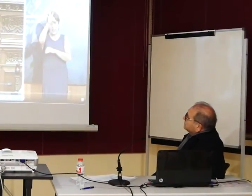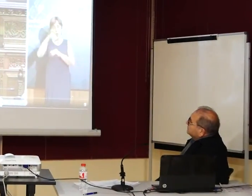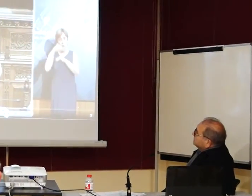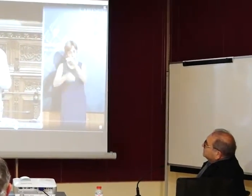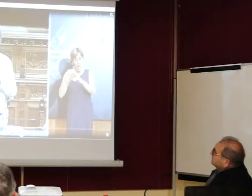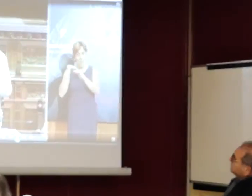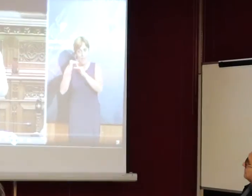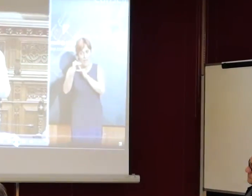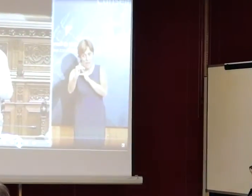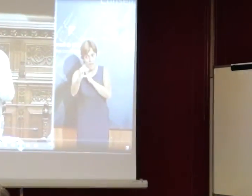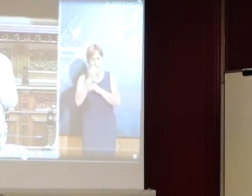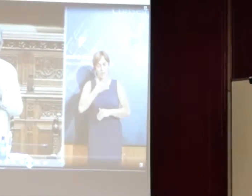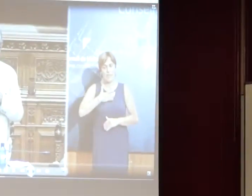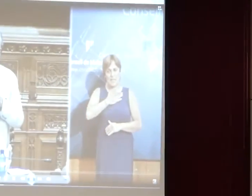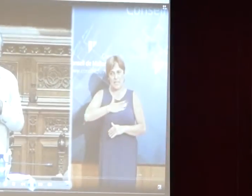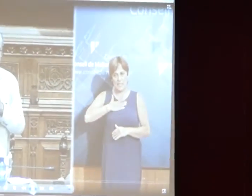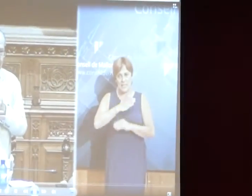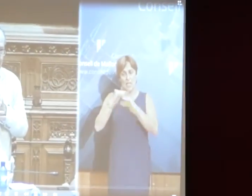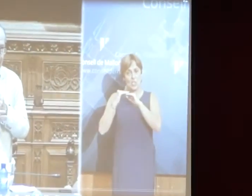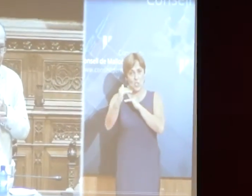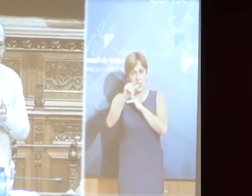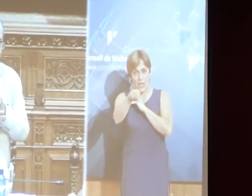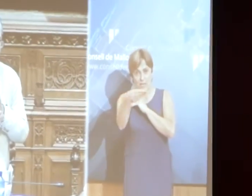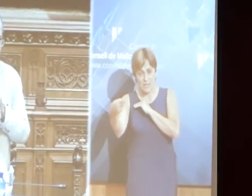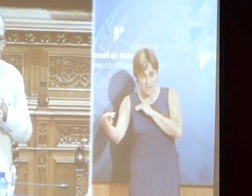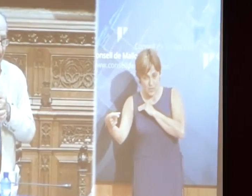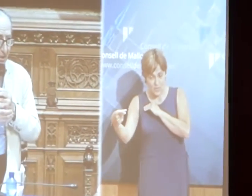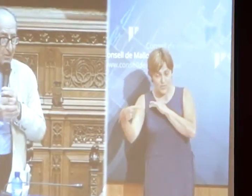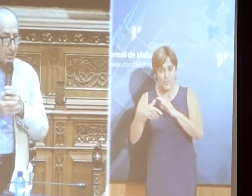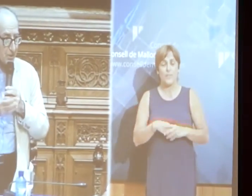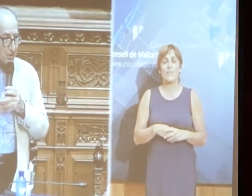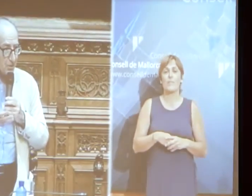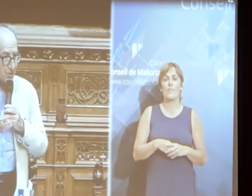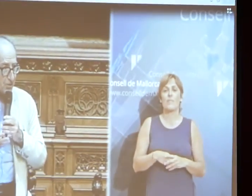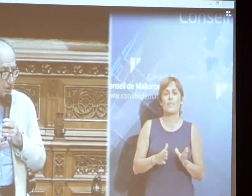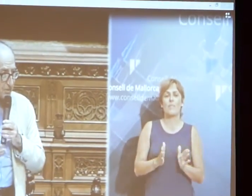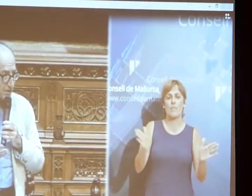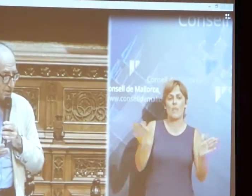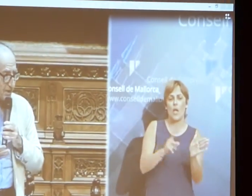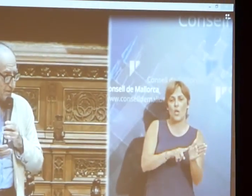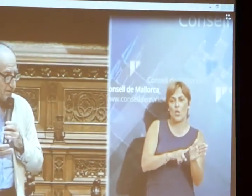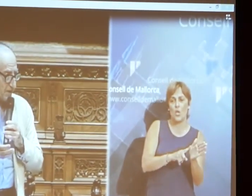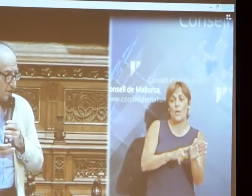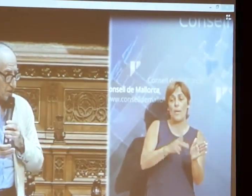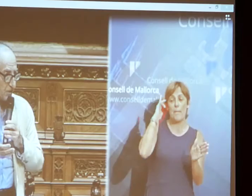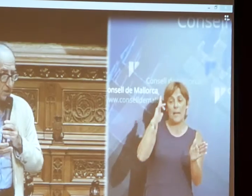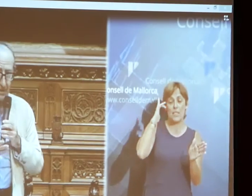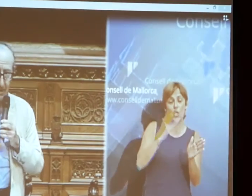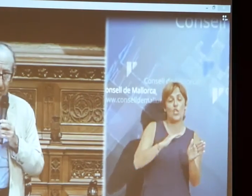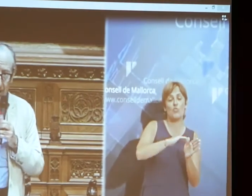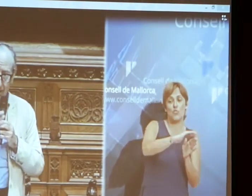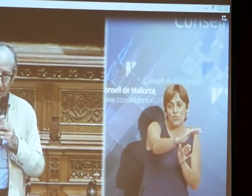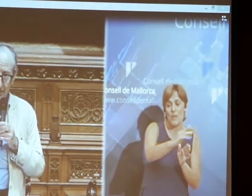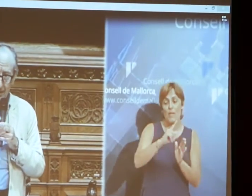una relació entre aquesta pregunta si l'estat i l'estat sostenible o les pensions són sostenibles? Aleshores jo em